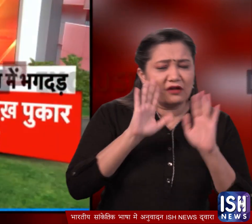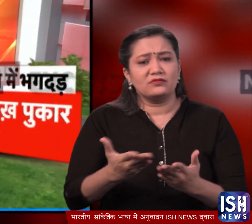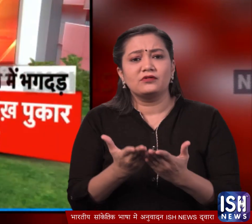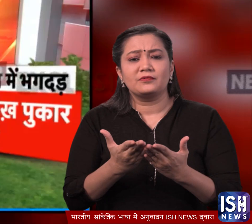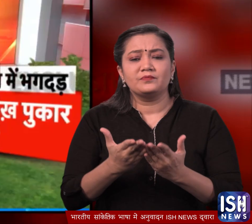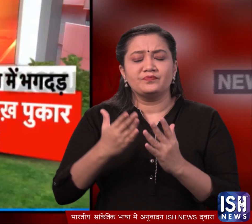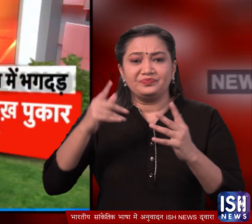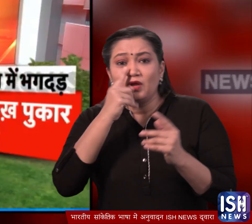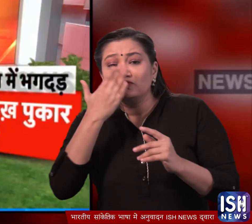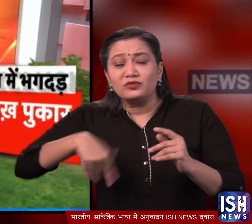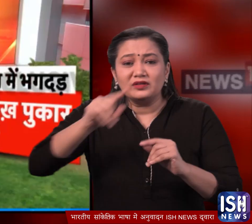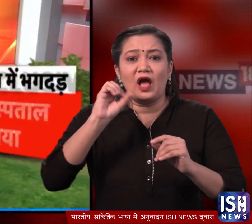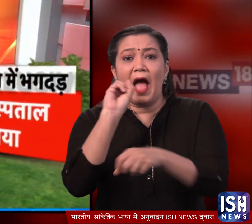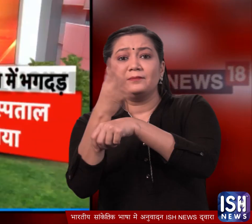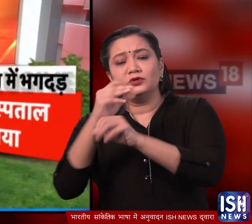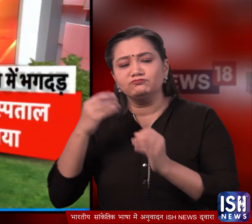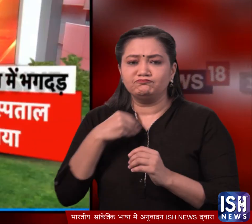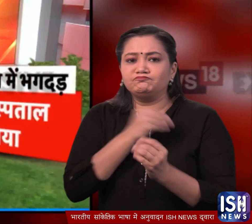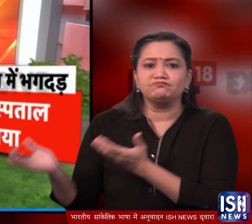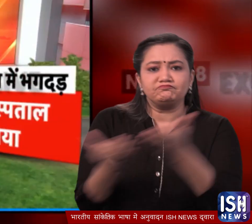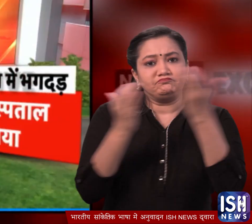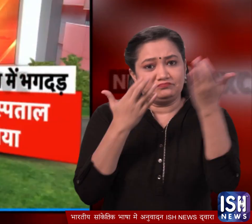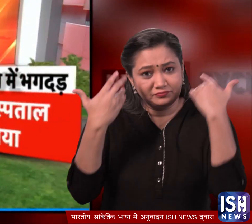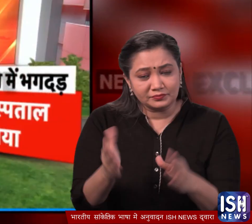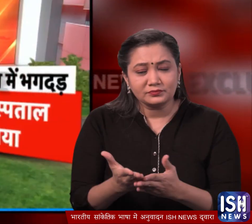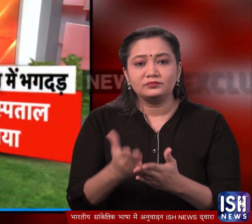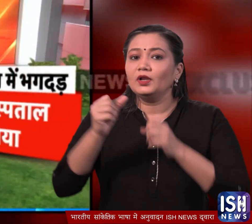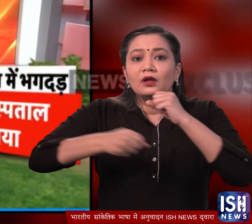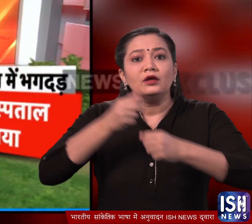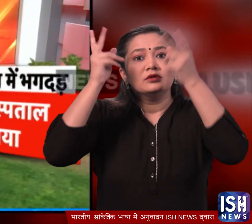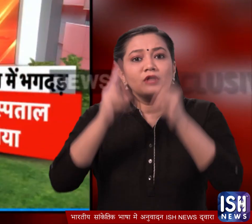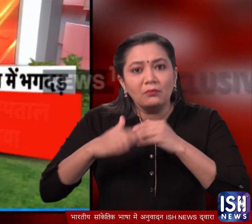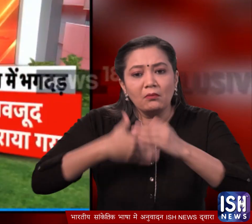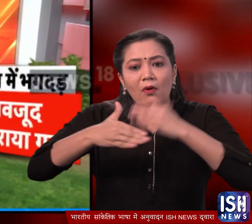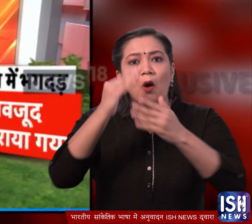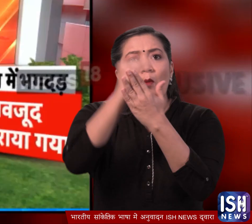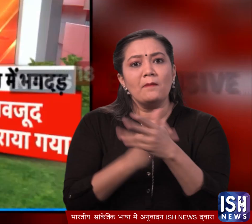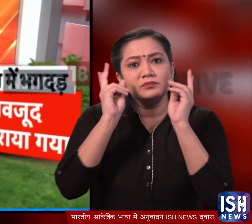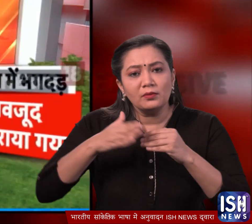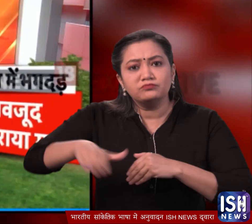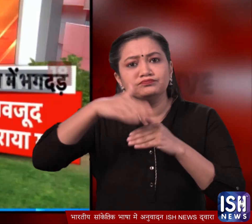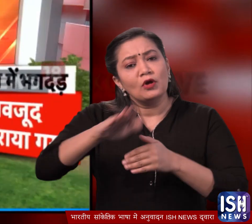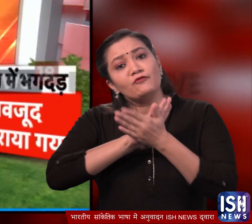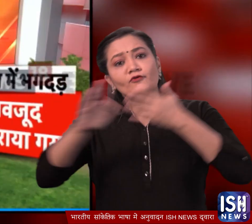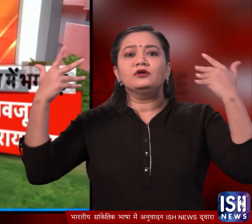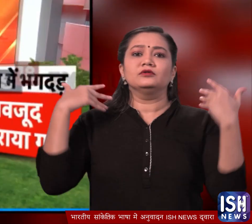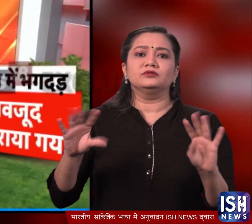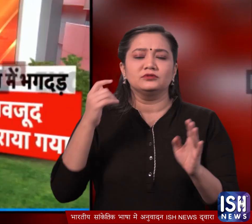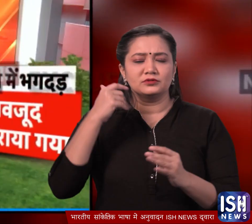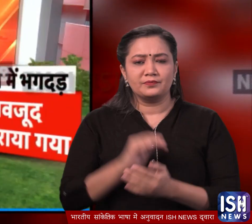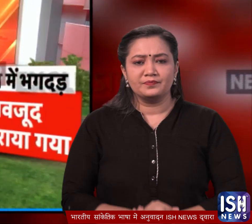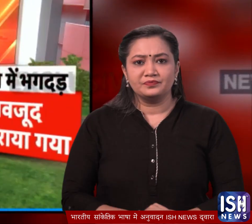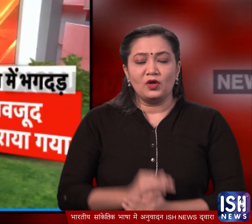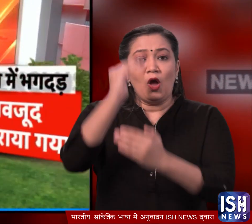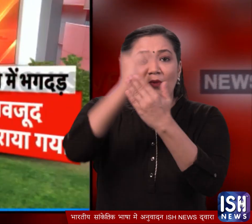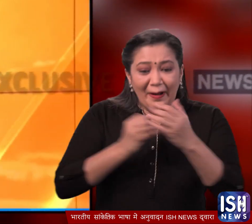कईयों के आंसू निकल आए। बाद में घायल छात्राओं को एम्बुलेंस से अस्पताल पहुंचाया गया, लेकिन मैराथन नहीं रुकी और कार्यक्रम को आयोजकों ने पूरा